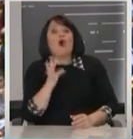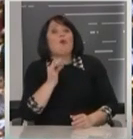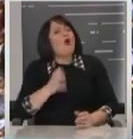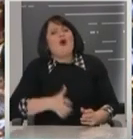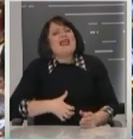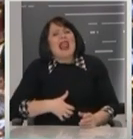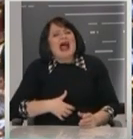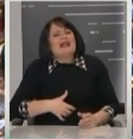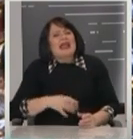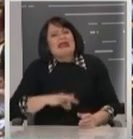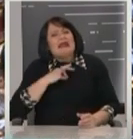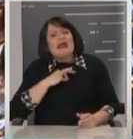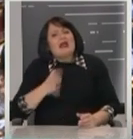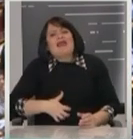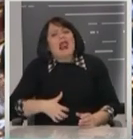κύριοι.